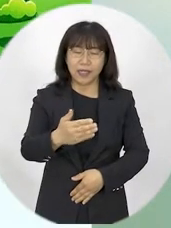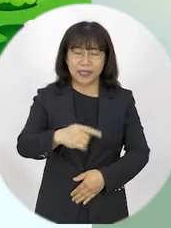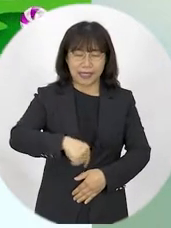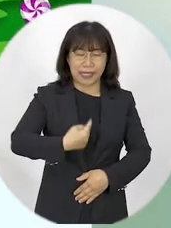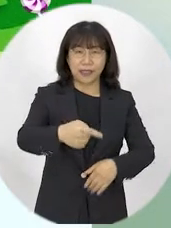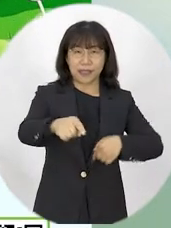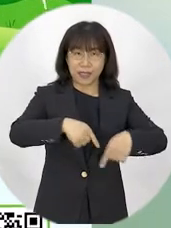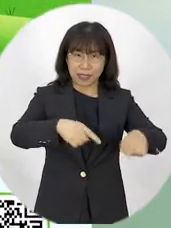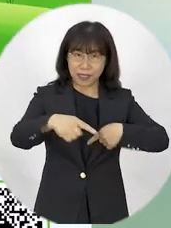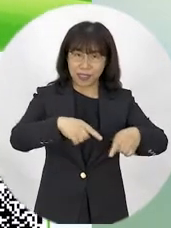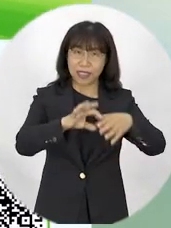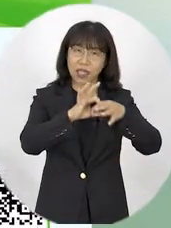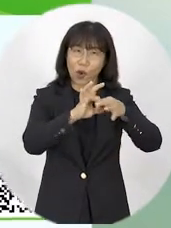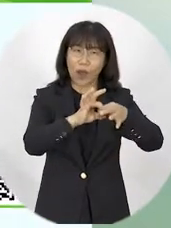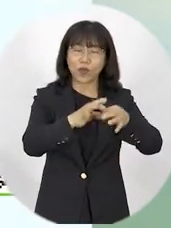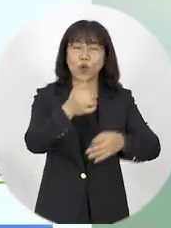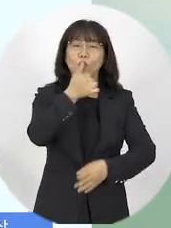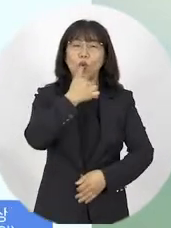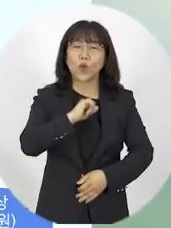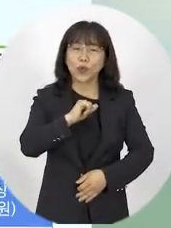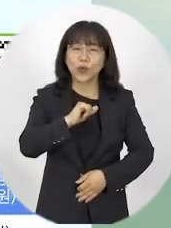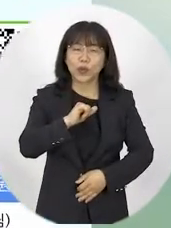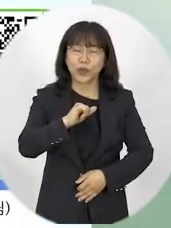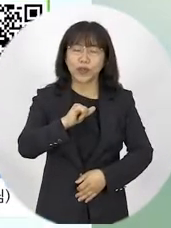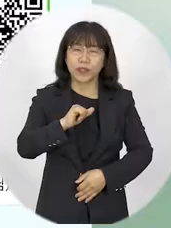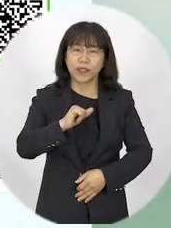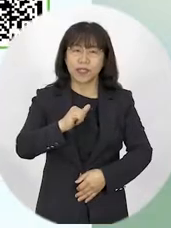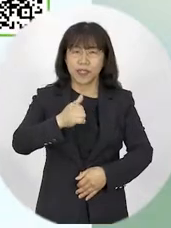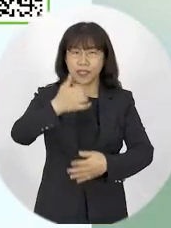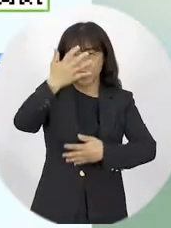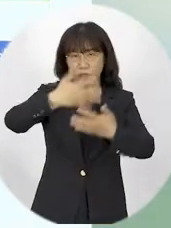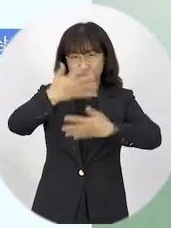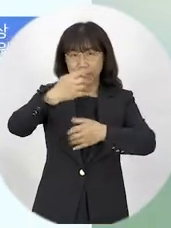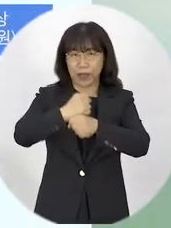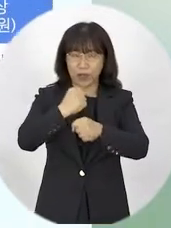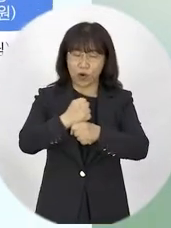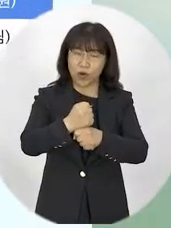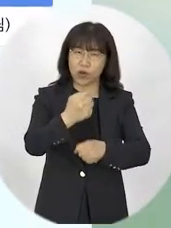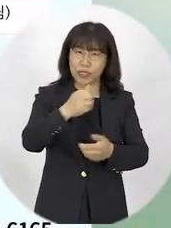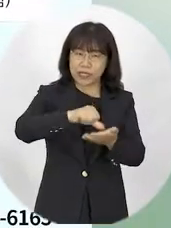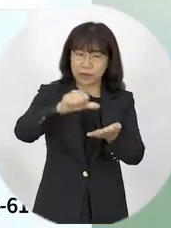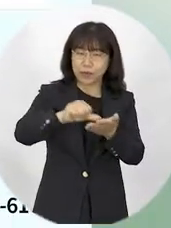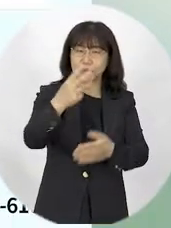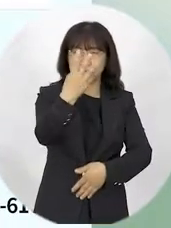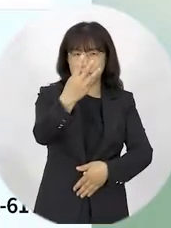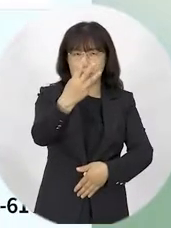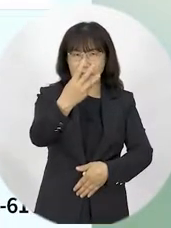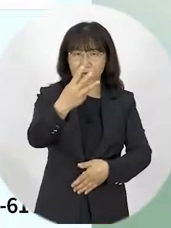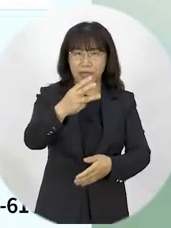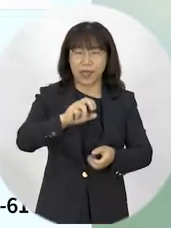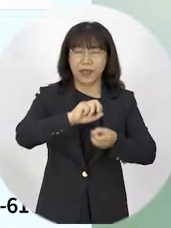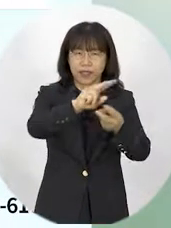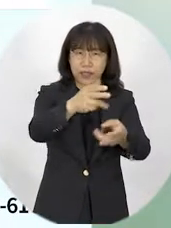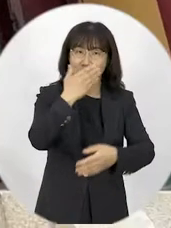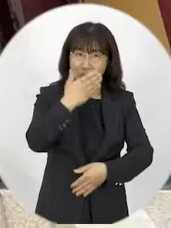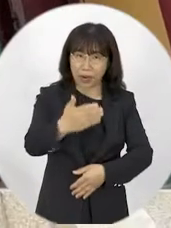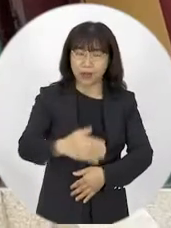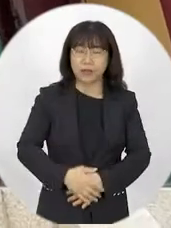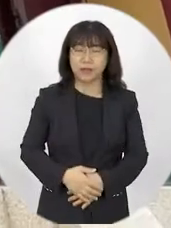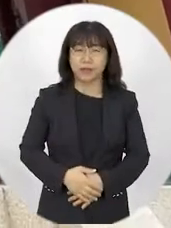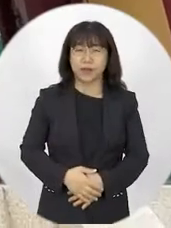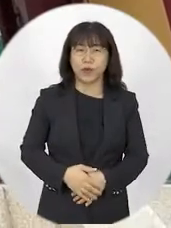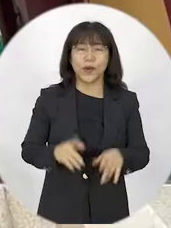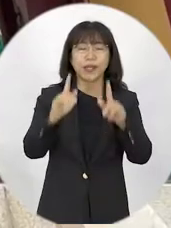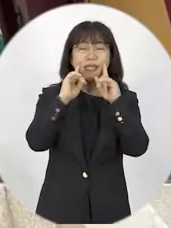작품은 자치분권과 연관된 5분 이내의 순수 창작 영상물로 최대 3개 작품까지 응모할 수 있습니다.